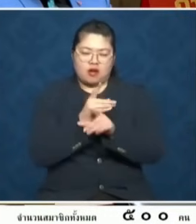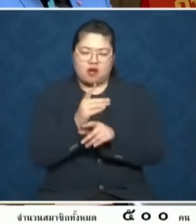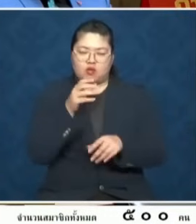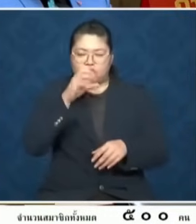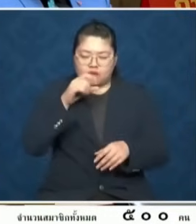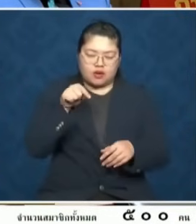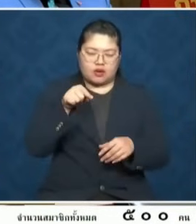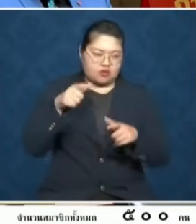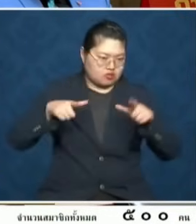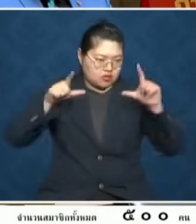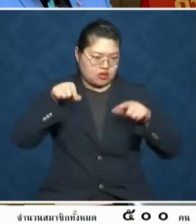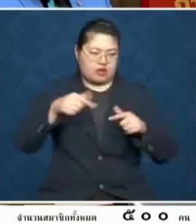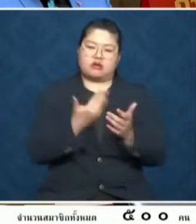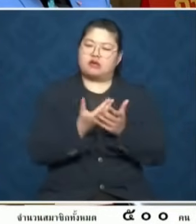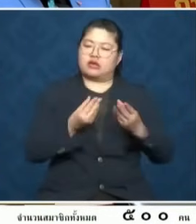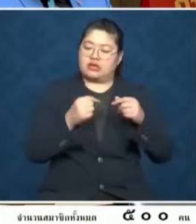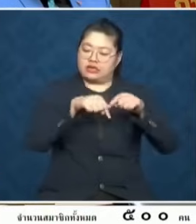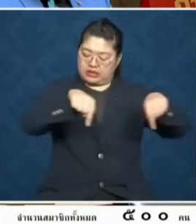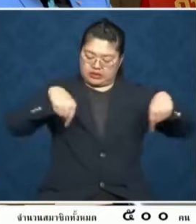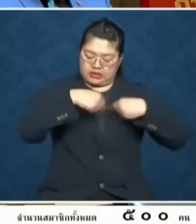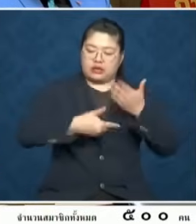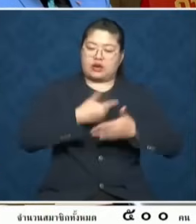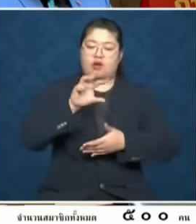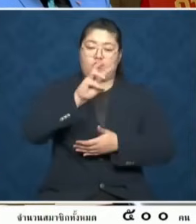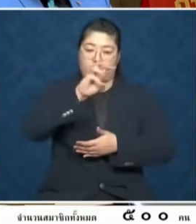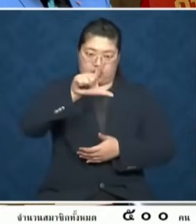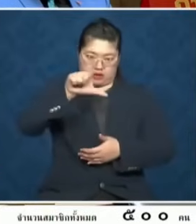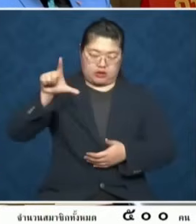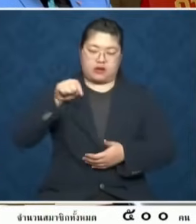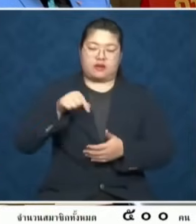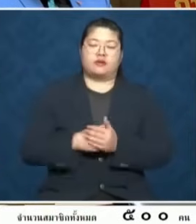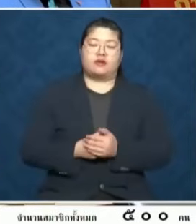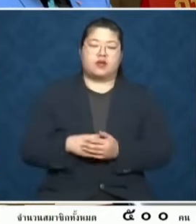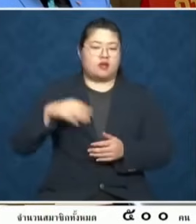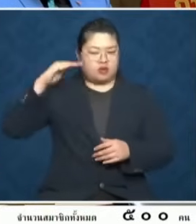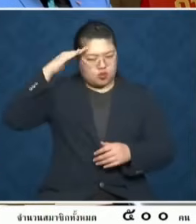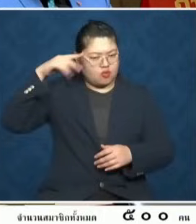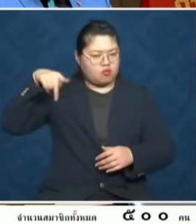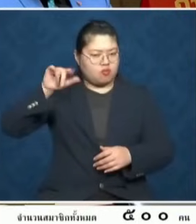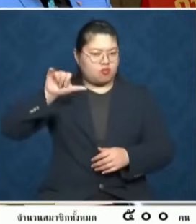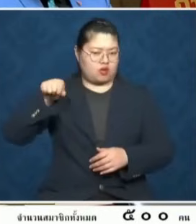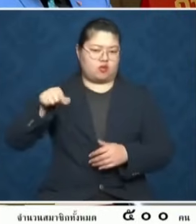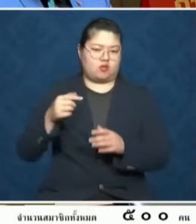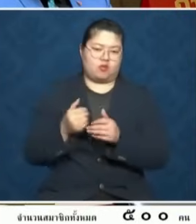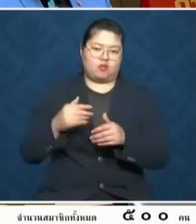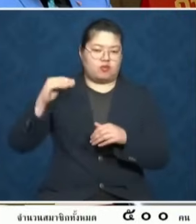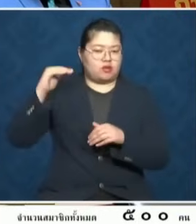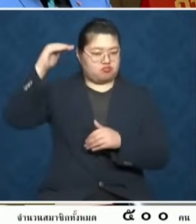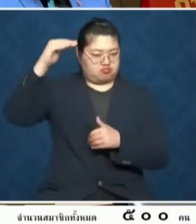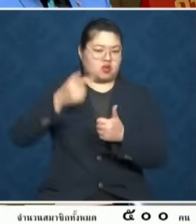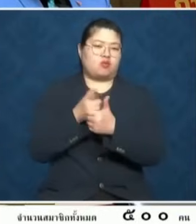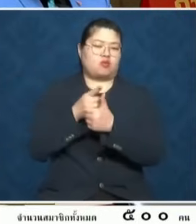หนึ่งในราคา 600ล้านบาทและเนื่องจากพลเอกประยุทธ์เป็นบุตรคนโตค่ะจึงได้นำเงินแจกจ่ายให้น้อง